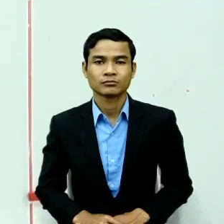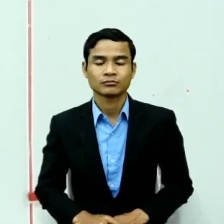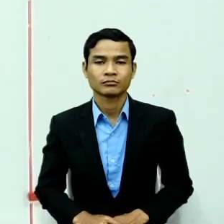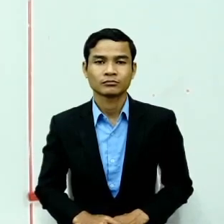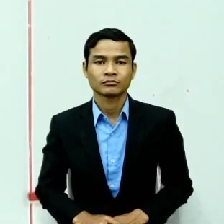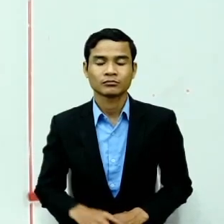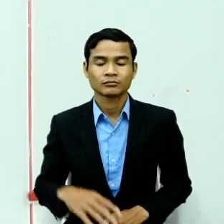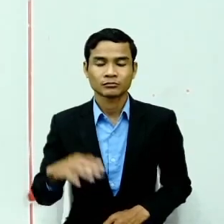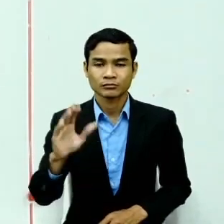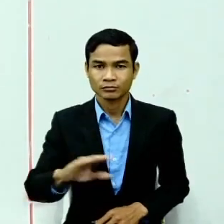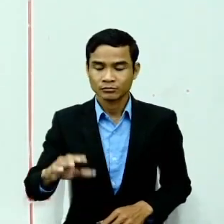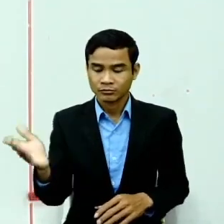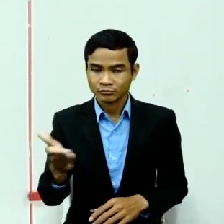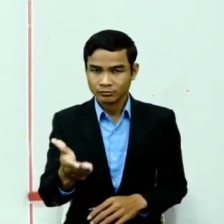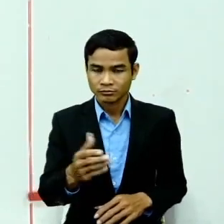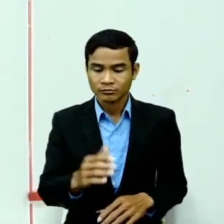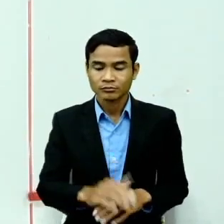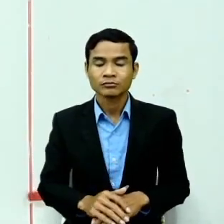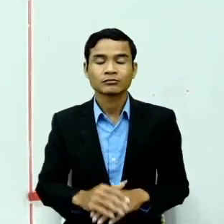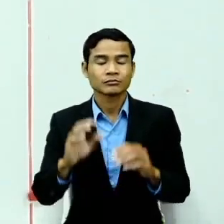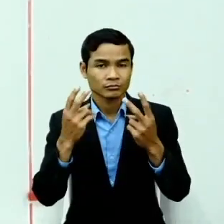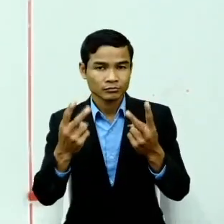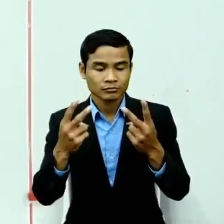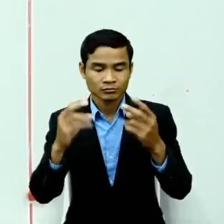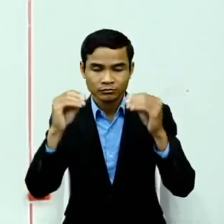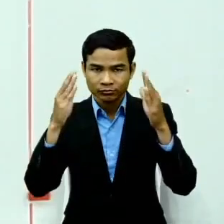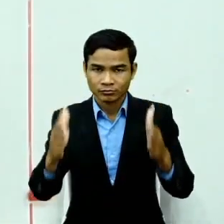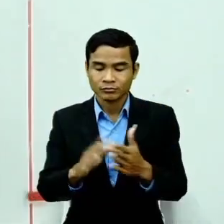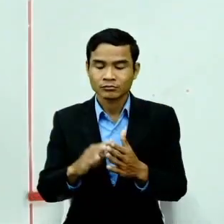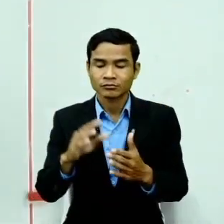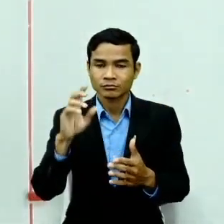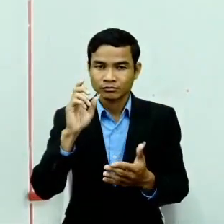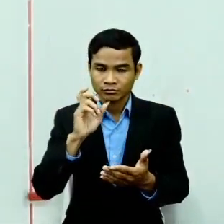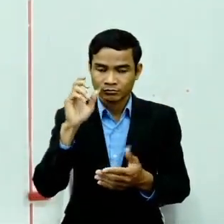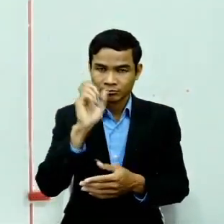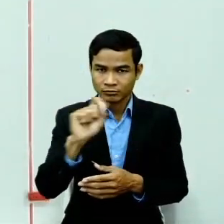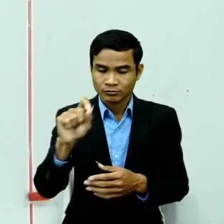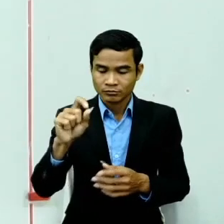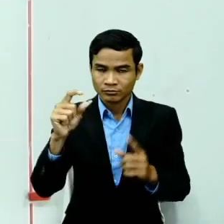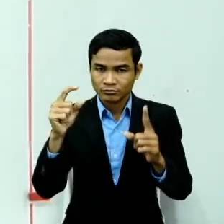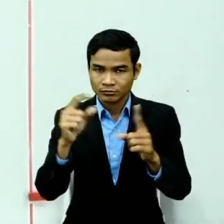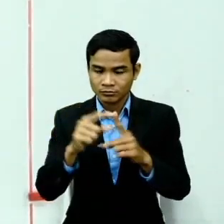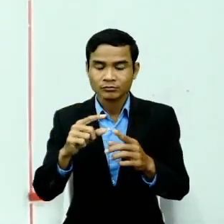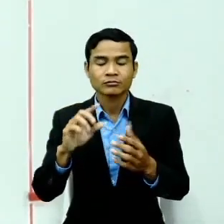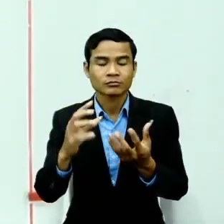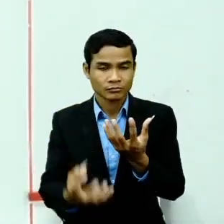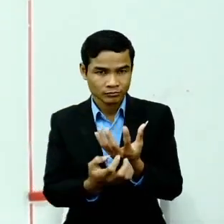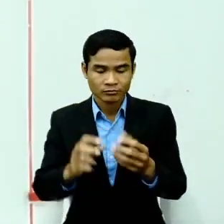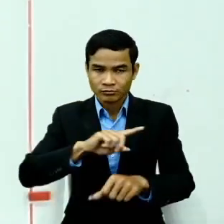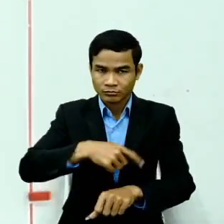chạy lấy con tặng ở khnì cha con chạm mới nè kêu nâng sạch xe bịa rụng ngoa con mới nè con